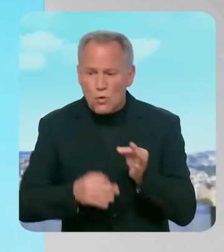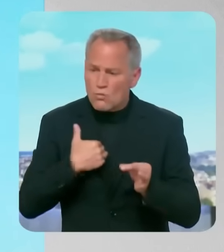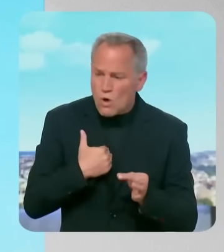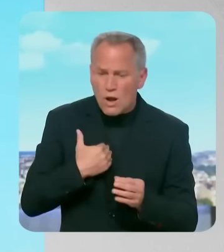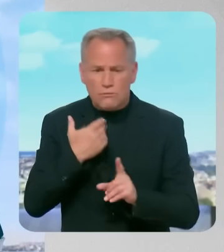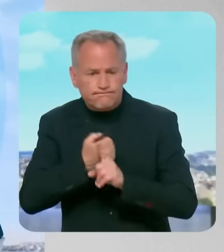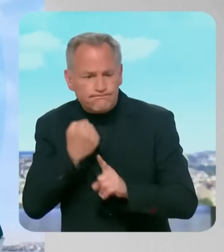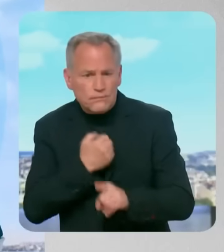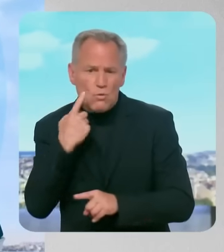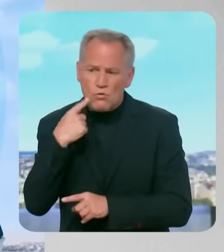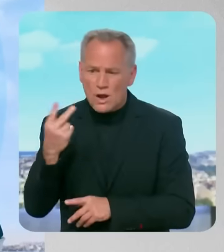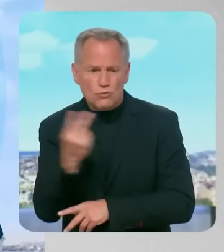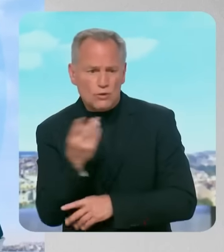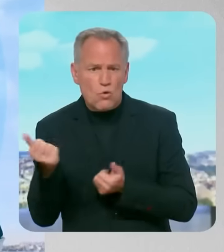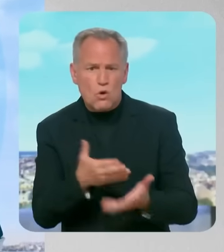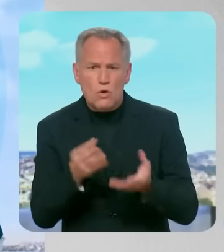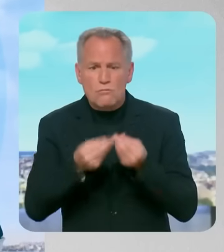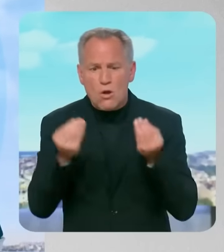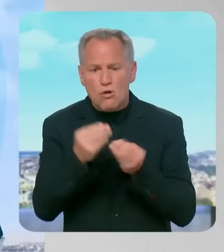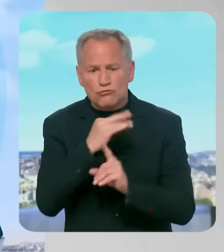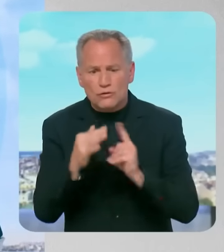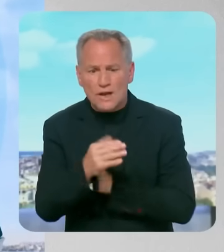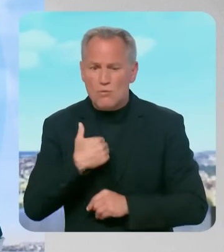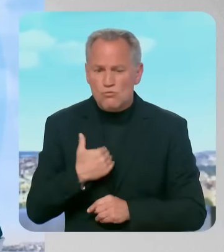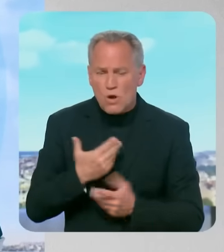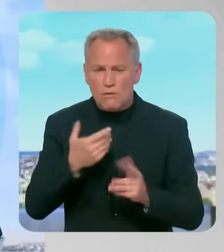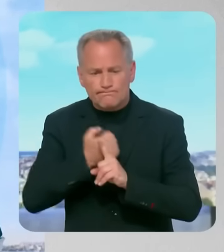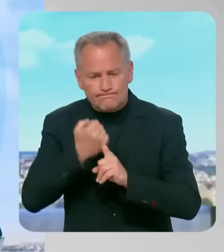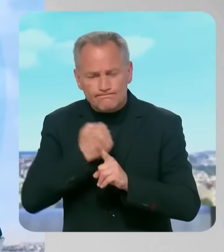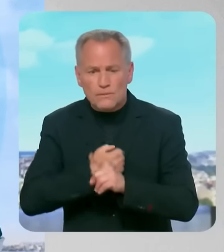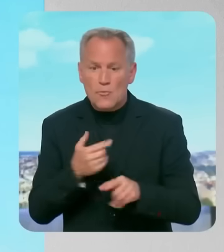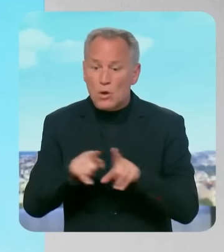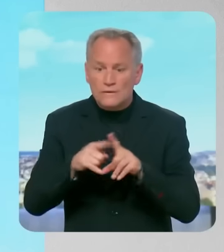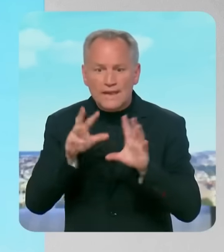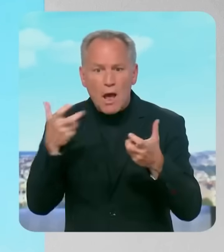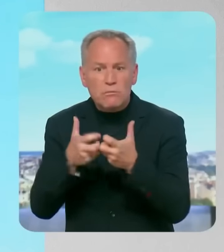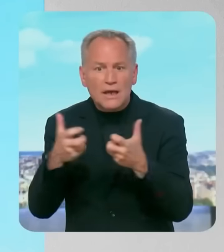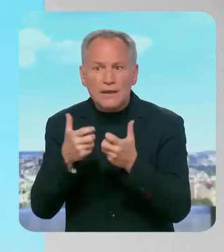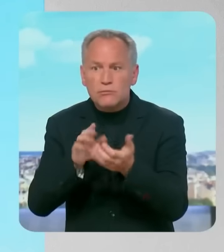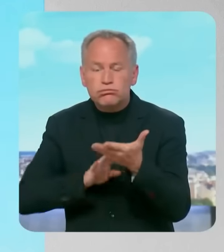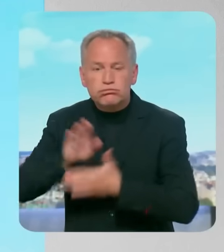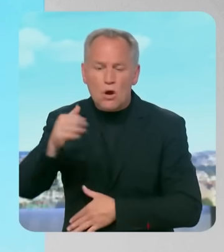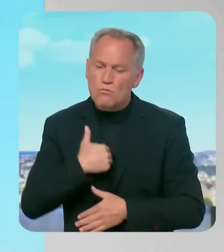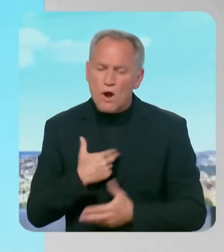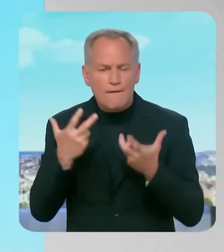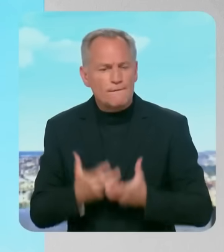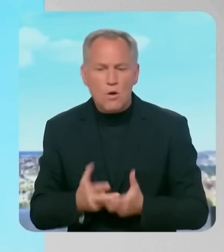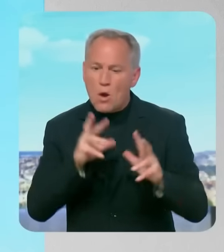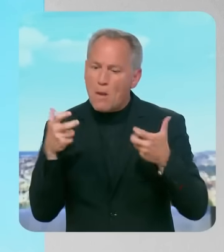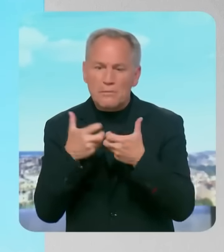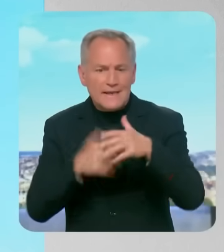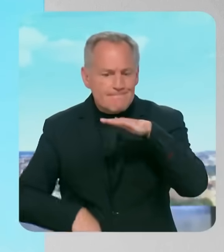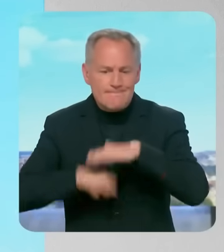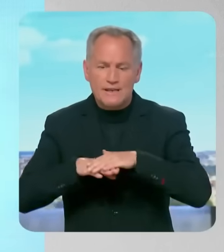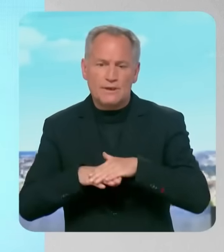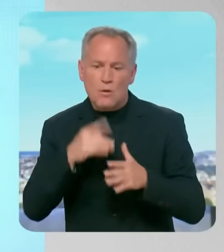battre, notamment pour mettre un sujet à l'agenda de cette campagne politique qui est l'explosion des prix. Moi, je me bats pour le blocage des prix des produits de première